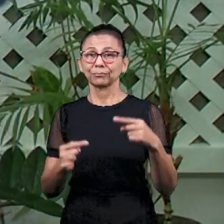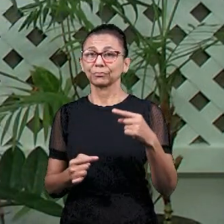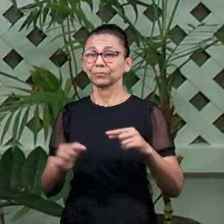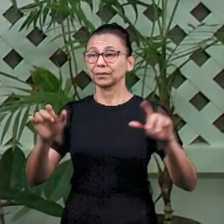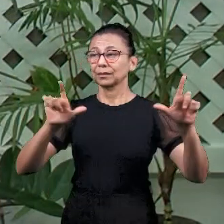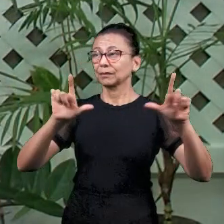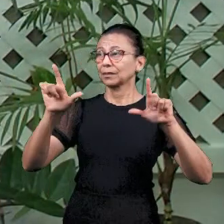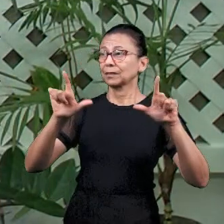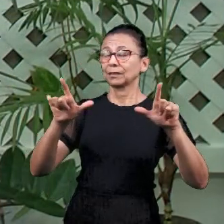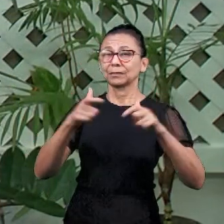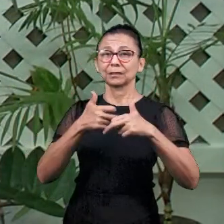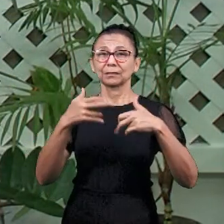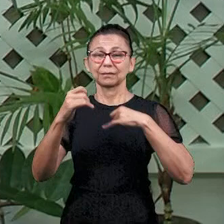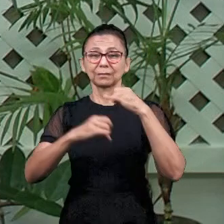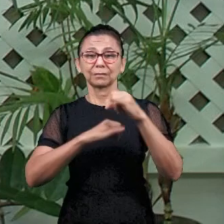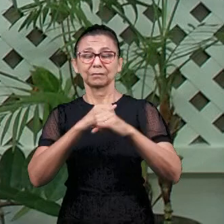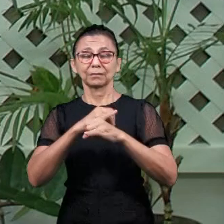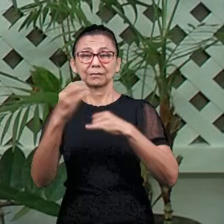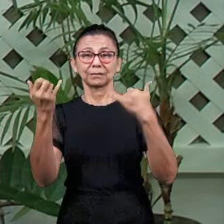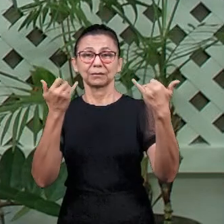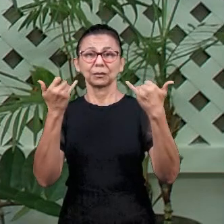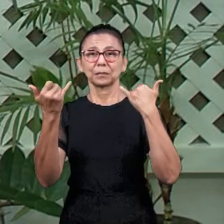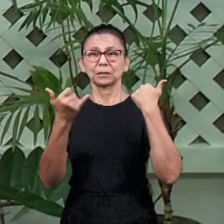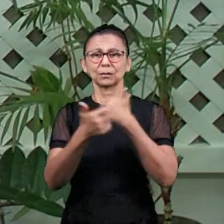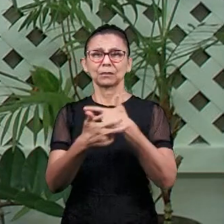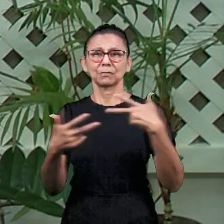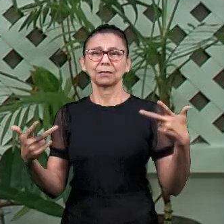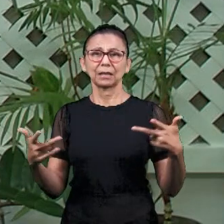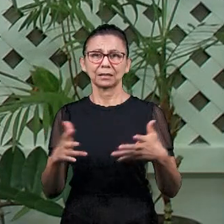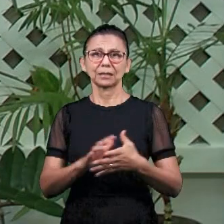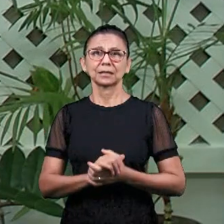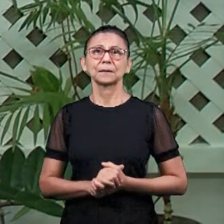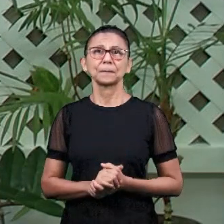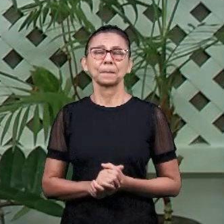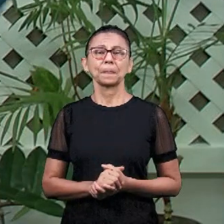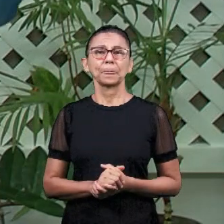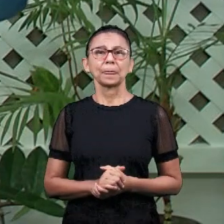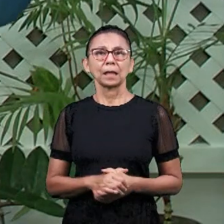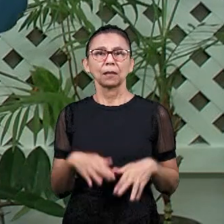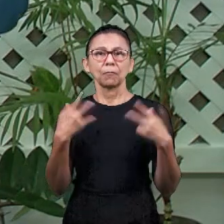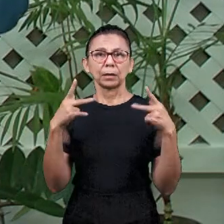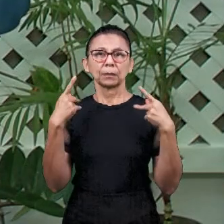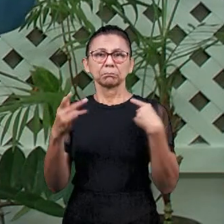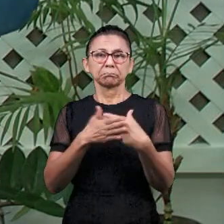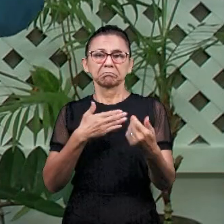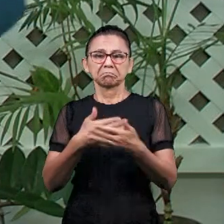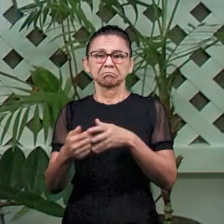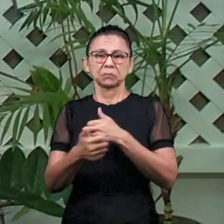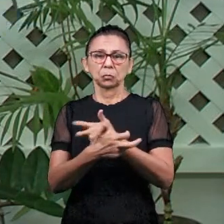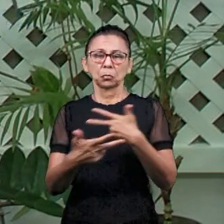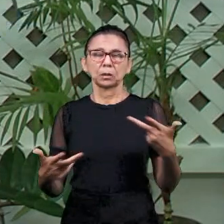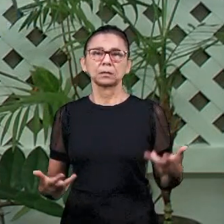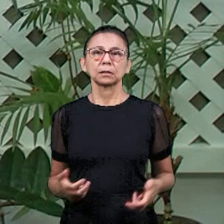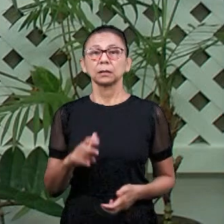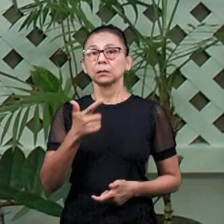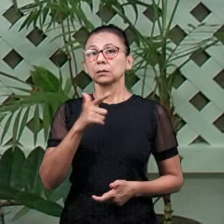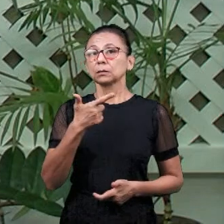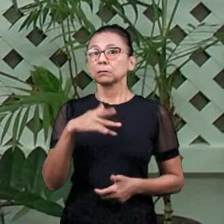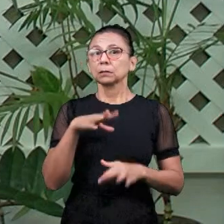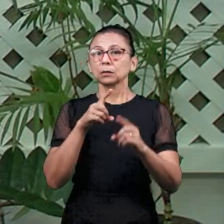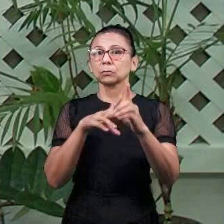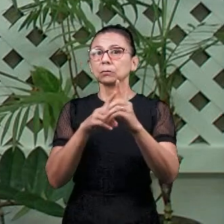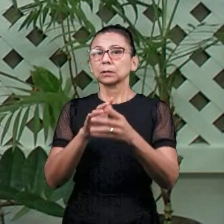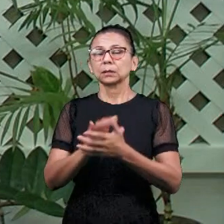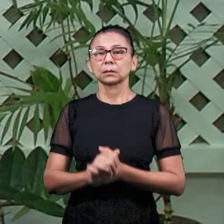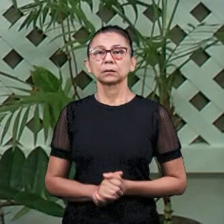un livre, n'importe quoi, il est en train de prêcher parce qu'il n'a pas la doctrine. Il prêche une chose qui est dans sa tête. Et l'œuvre de l'esprit,